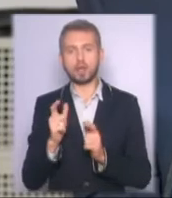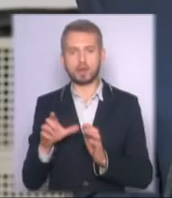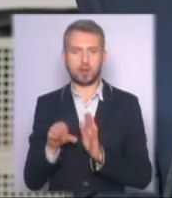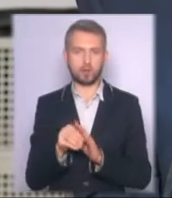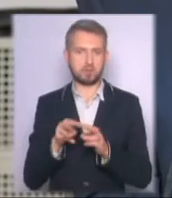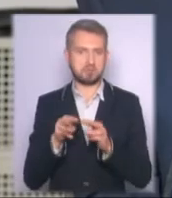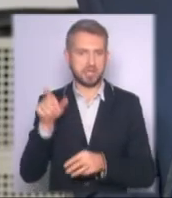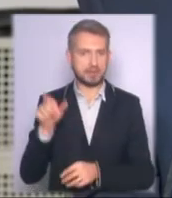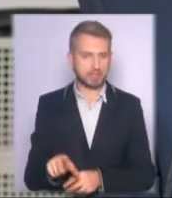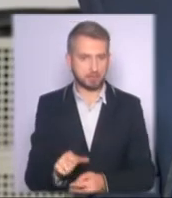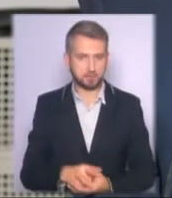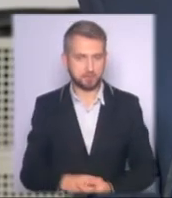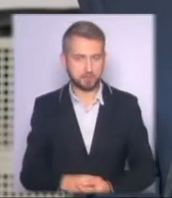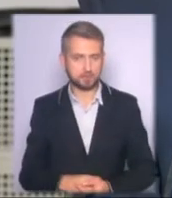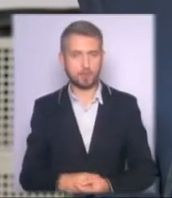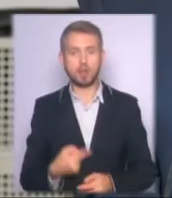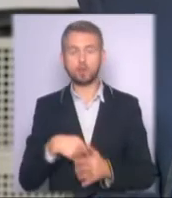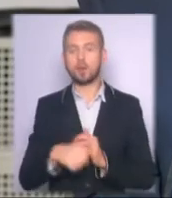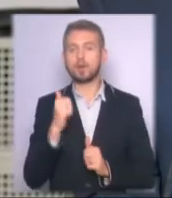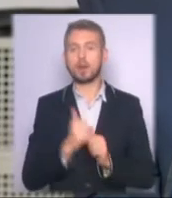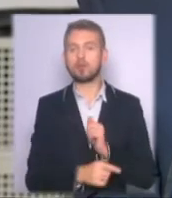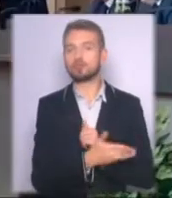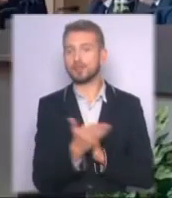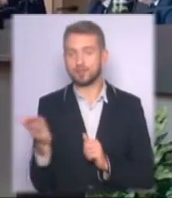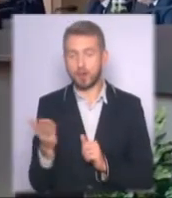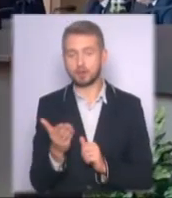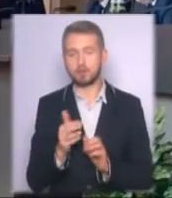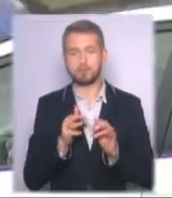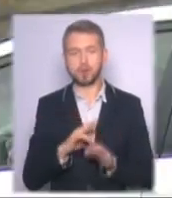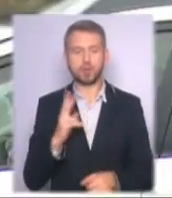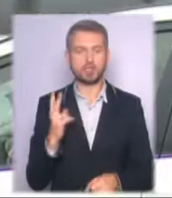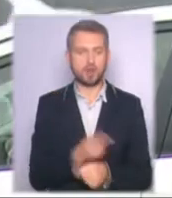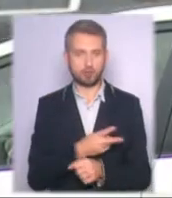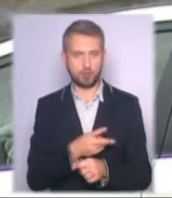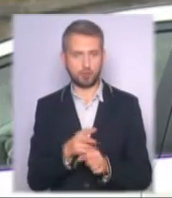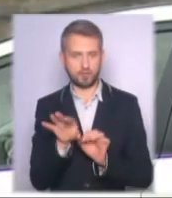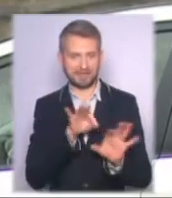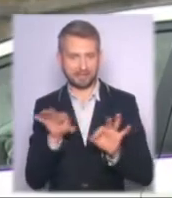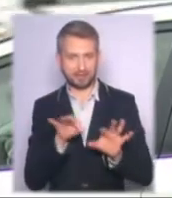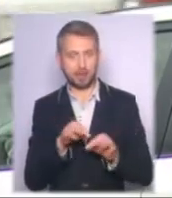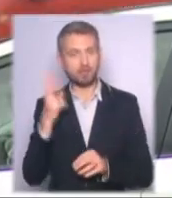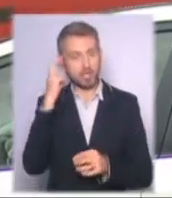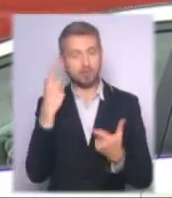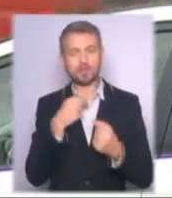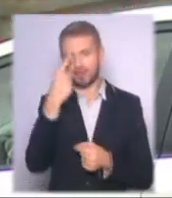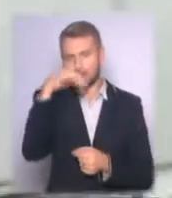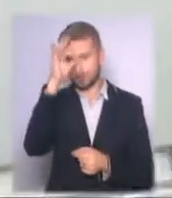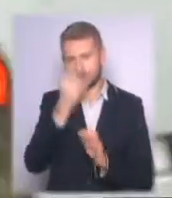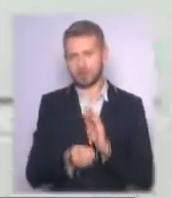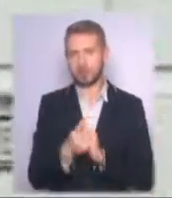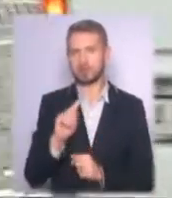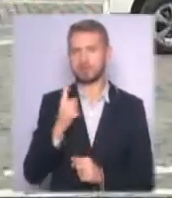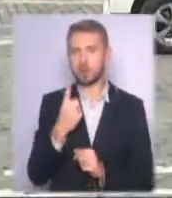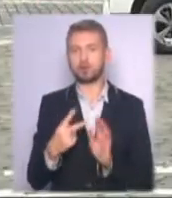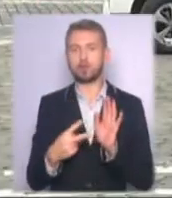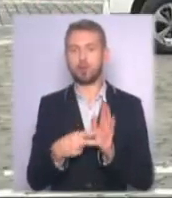министром. То есть каждый из вас пройдет двойное сито. У Києві, де поліцейські з'явились першими,